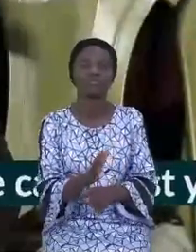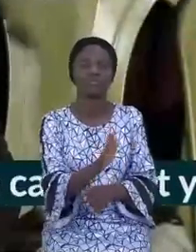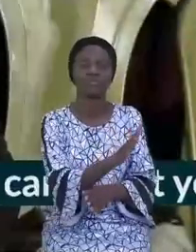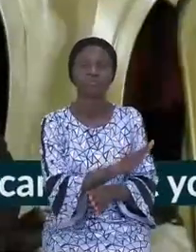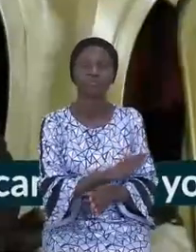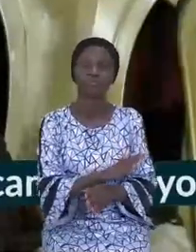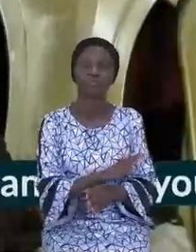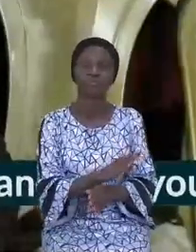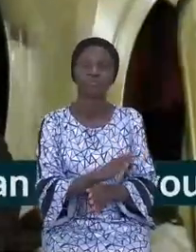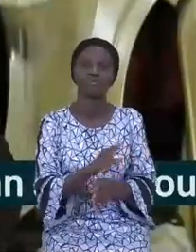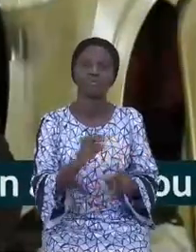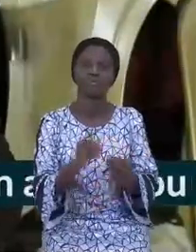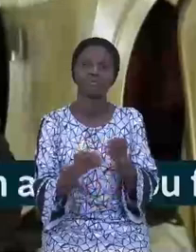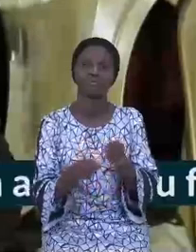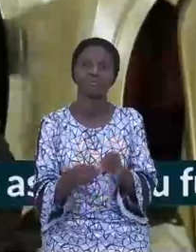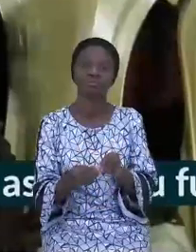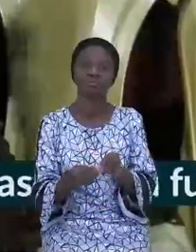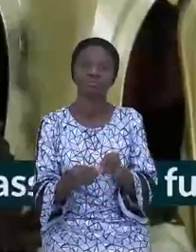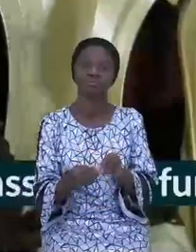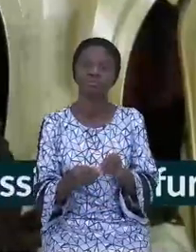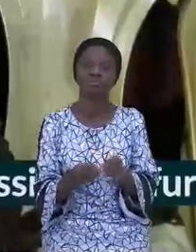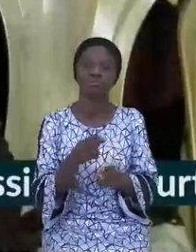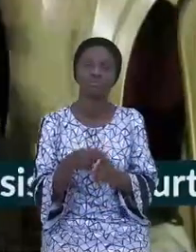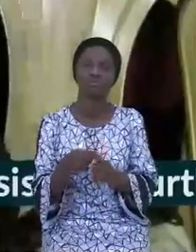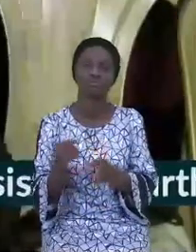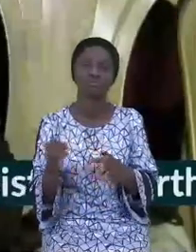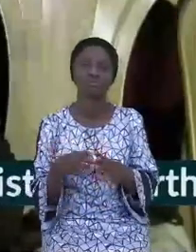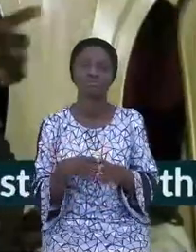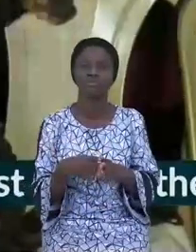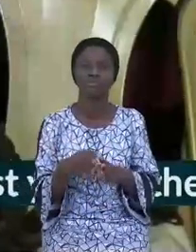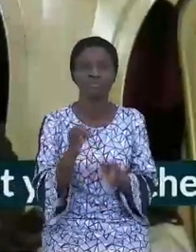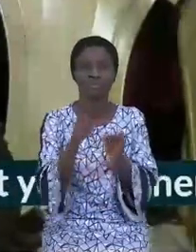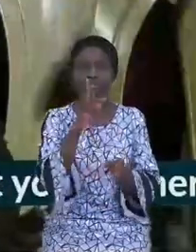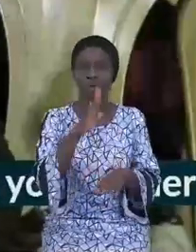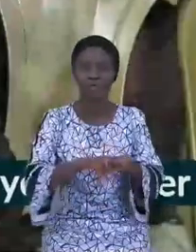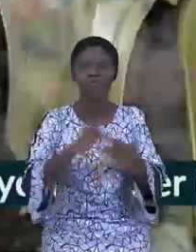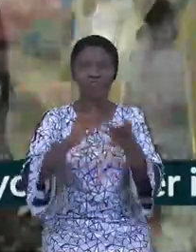Si vous êtes en ligne et vous avez donné votre vie au Seigneur,